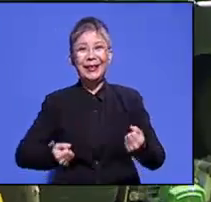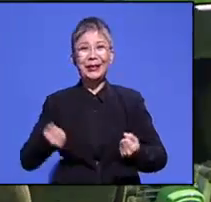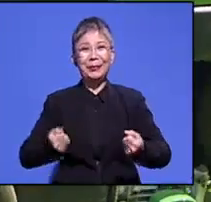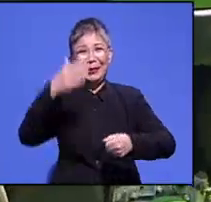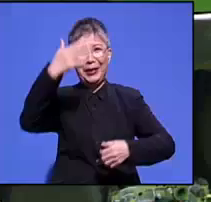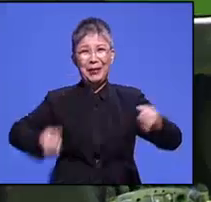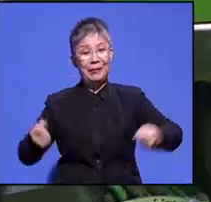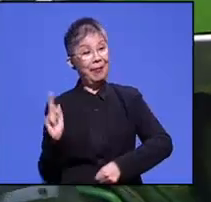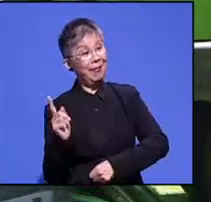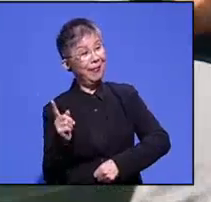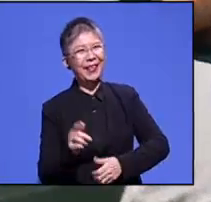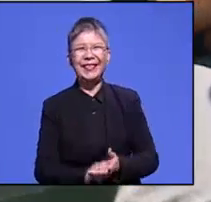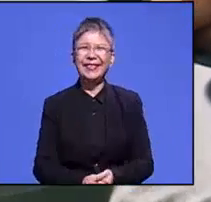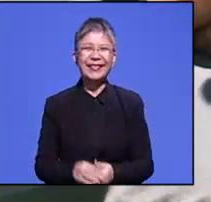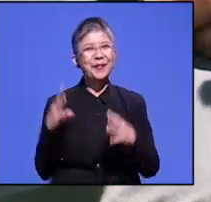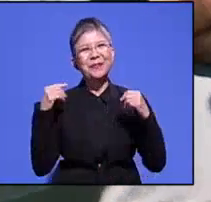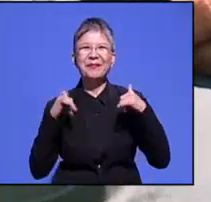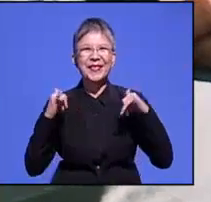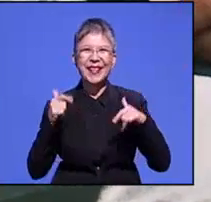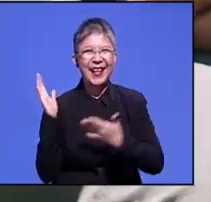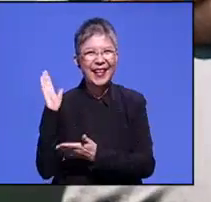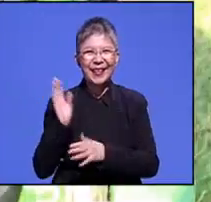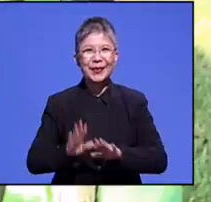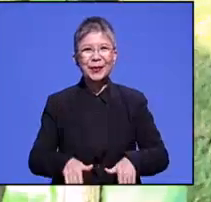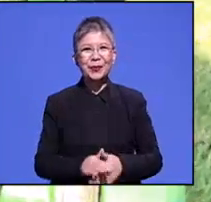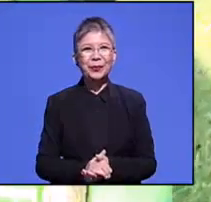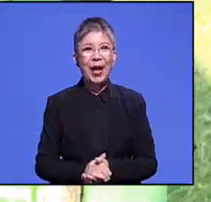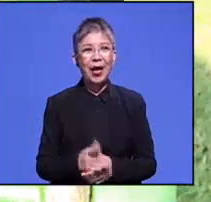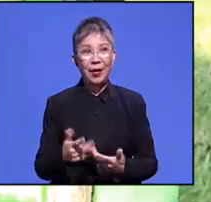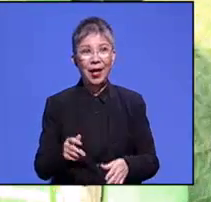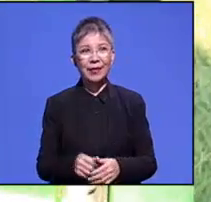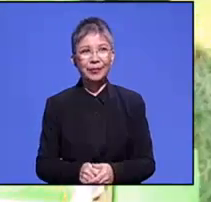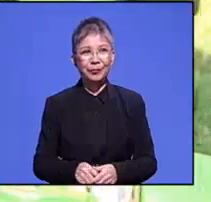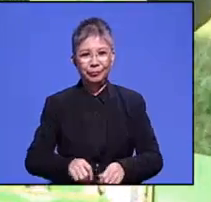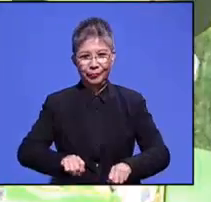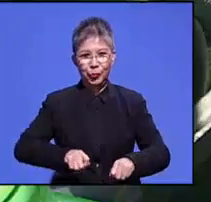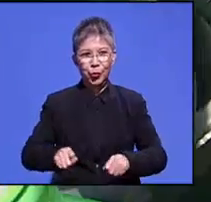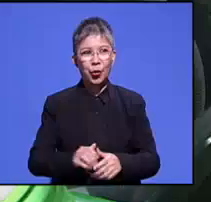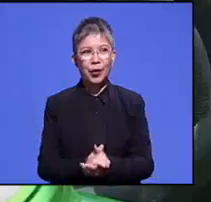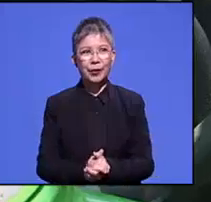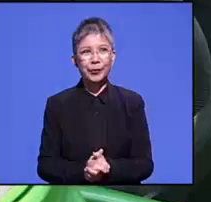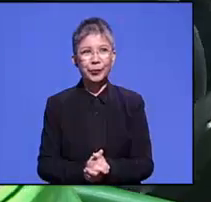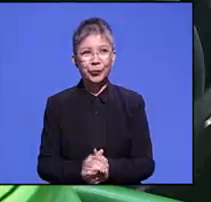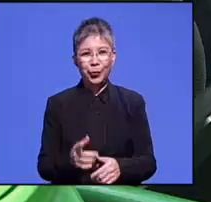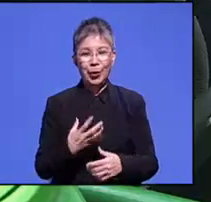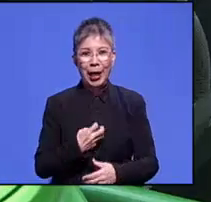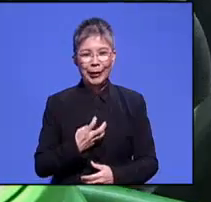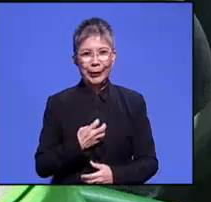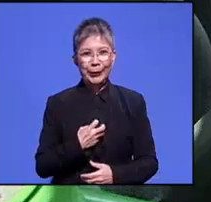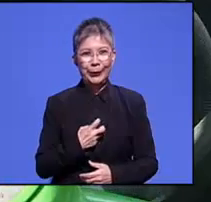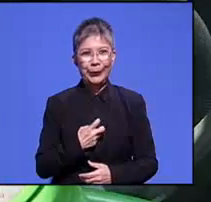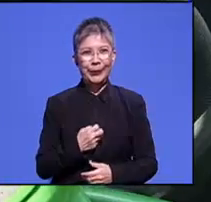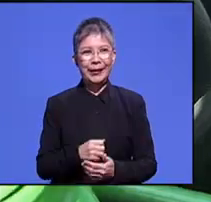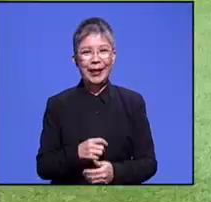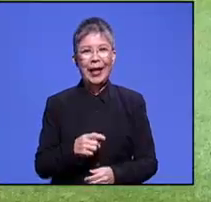Tendean Mampang Tendean Oke pisau dinyalakan gudeg Andi pemirsa itu